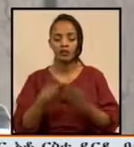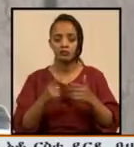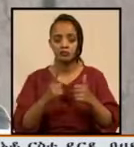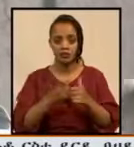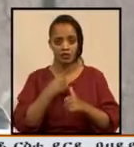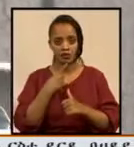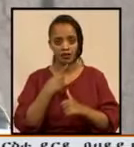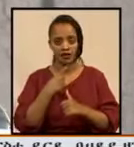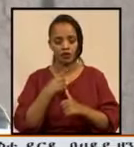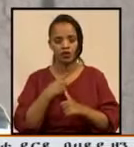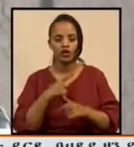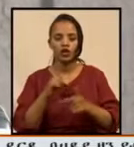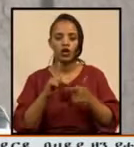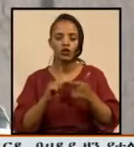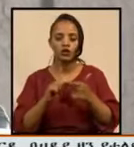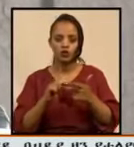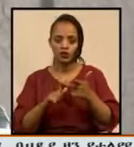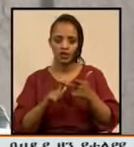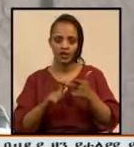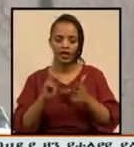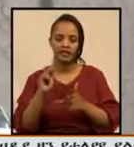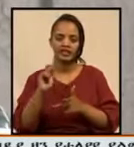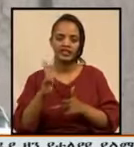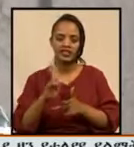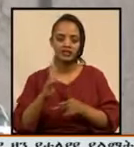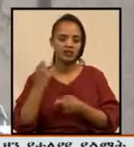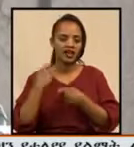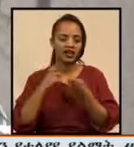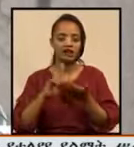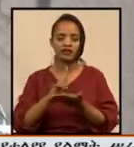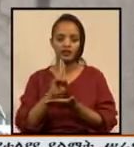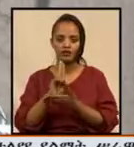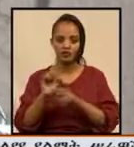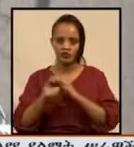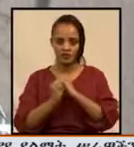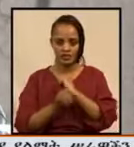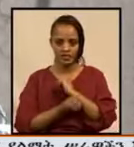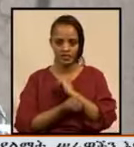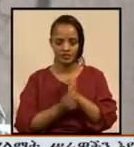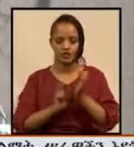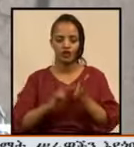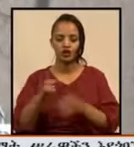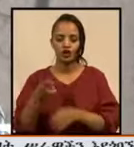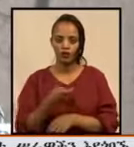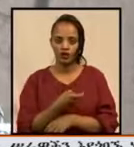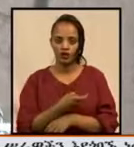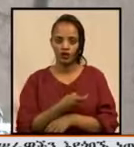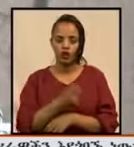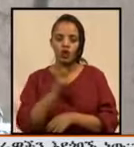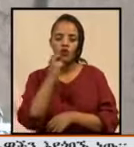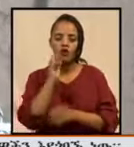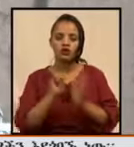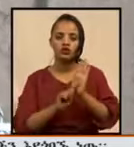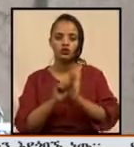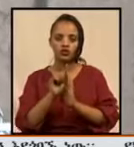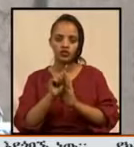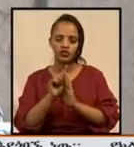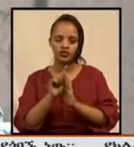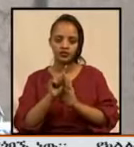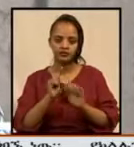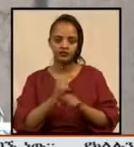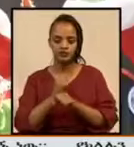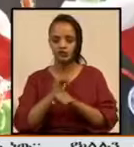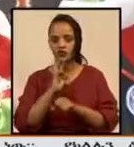የመጀመሪያው የሶስተኛ ዲግሪ ምረቃ ለዩኒቨርሲቲው ምስረታ መነሻ ከሆነው ከውሃ ቴክኖሎጂ ኢንስቲትዩት